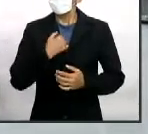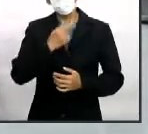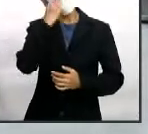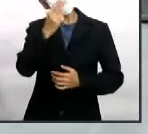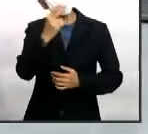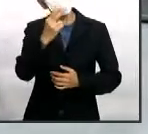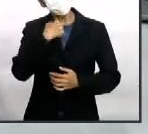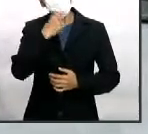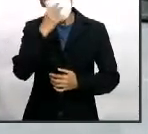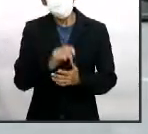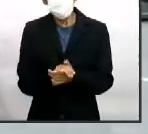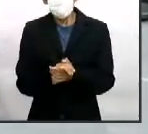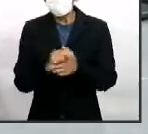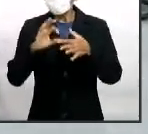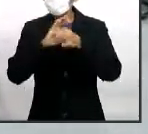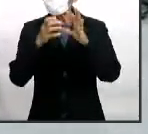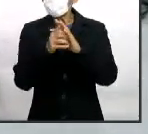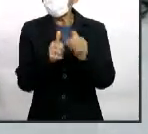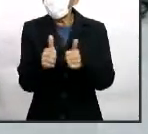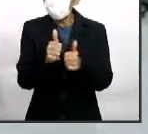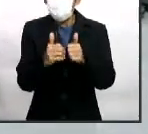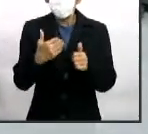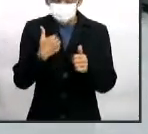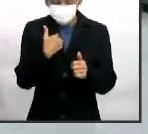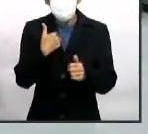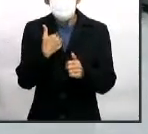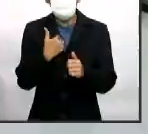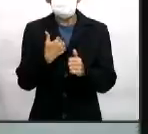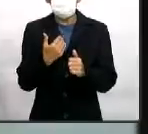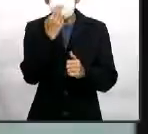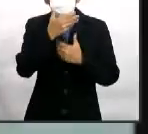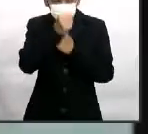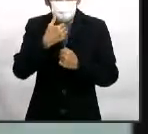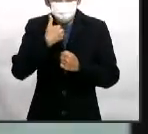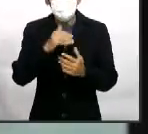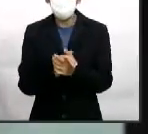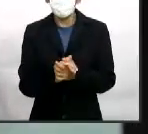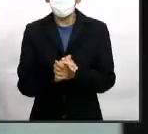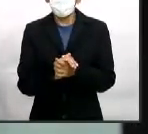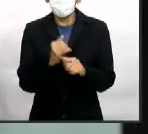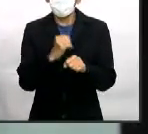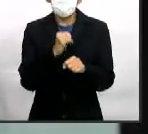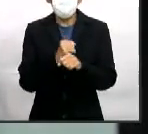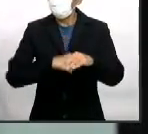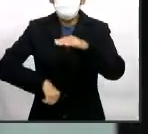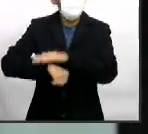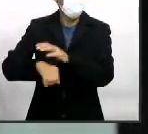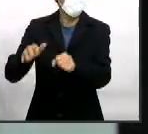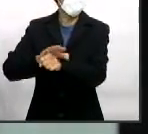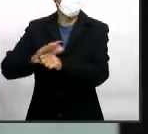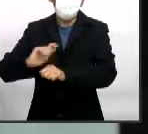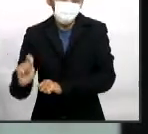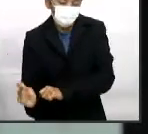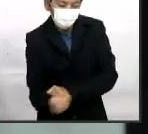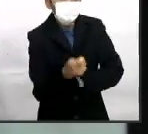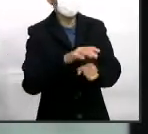กตินะตอนเนี้ย e-sport เป็นกีฬาที่มีมูลค่าทางการตลาดสูงที่สุดละนำกอล์ฟนำฟุตบอลนำอะไรทุกอย่างละเ